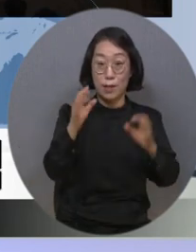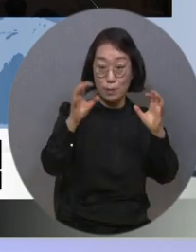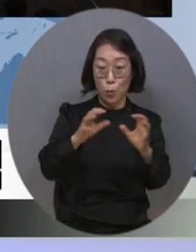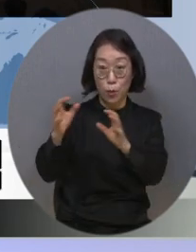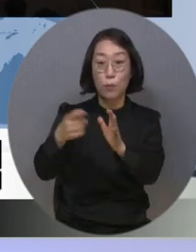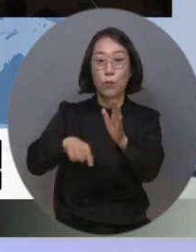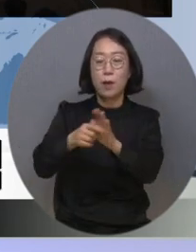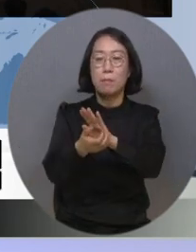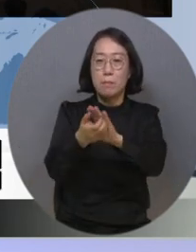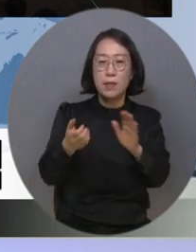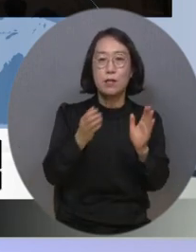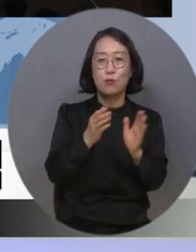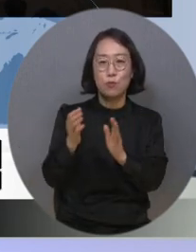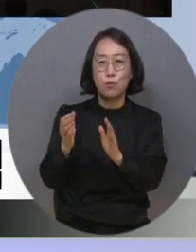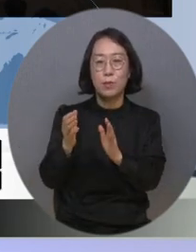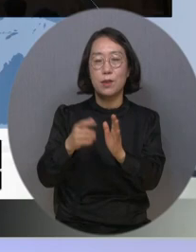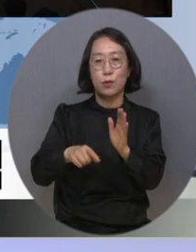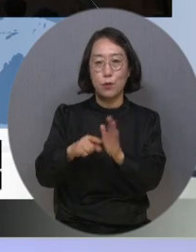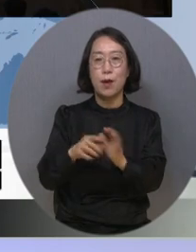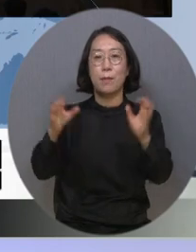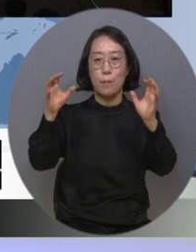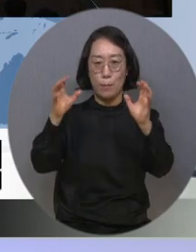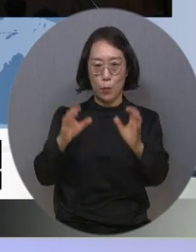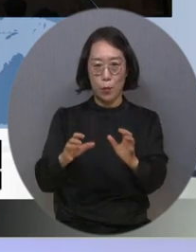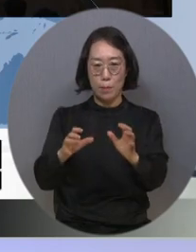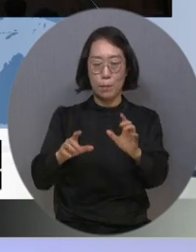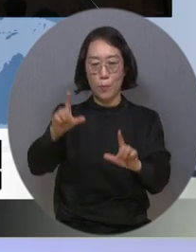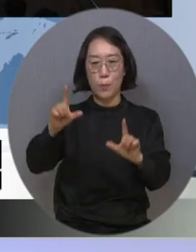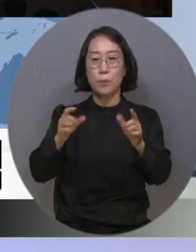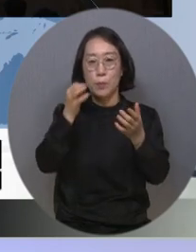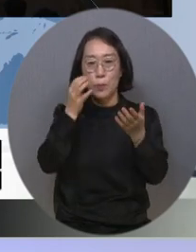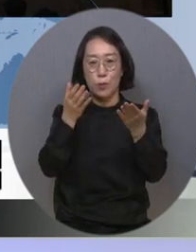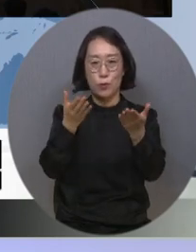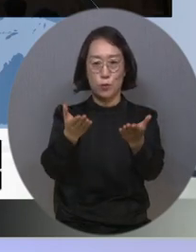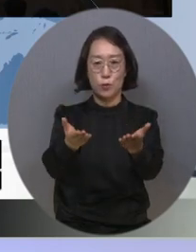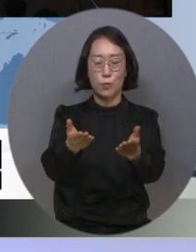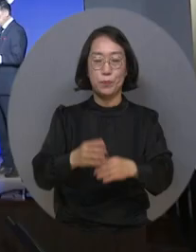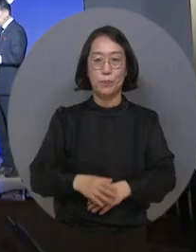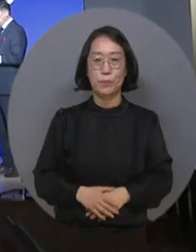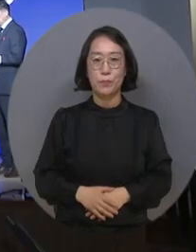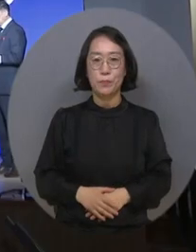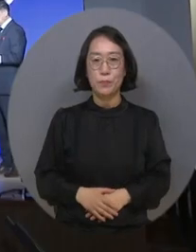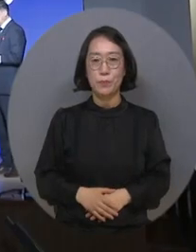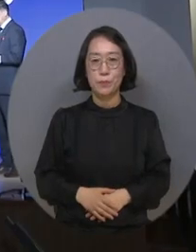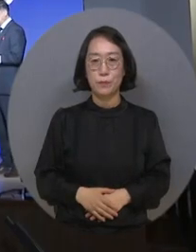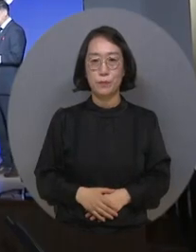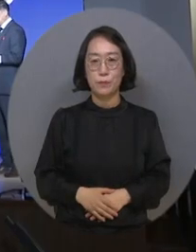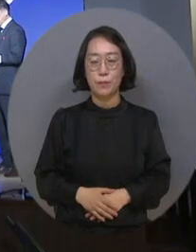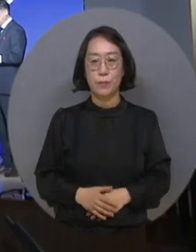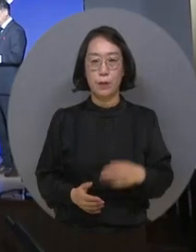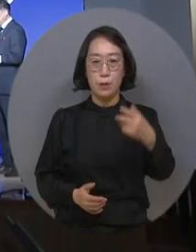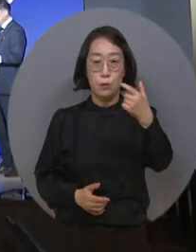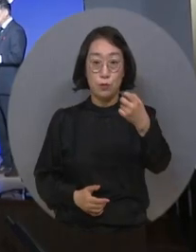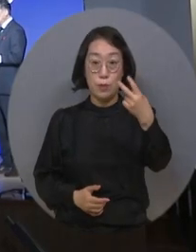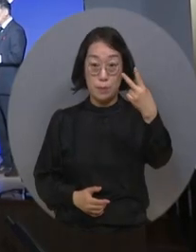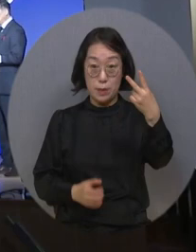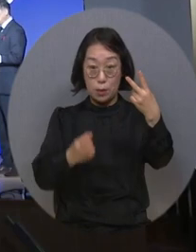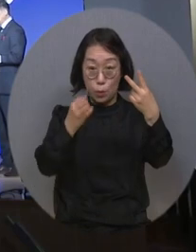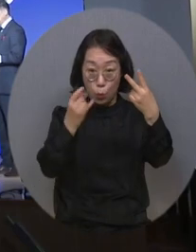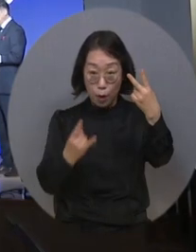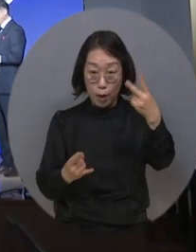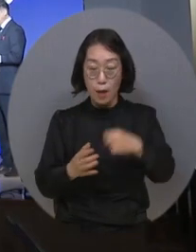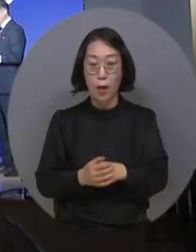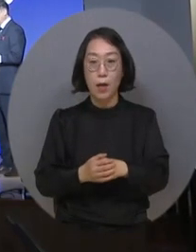열렸는데요 열기 가득했던 대회 현장 황영재 기자입니다 제62회 전라남도